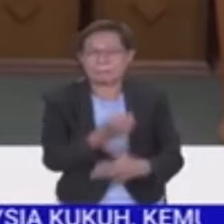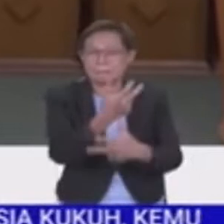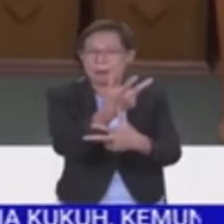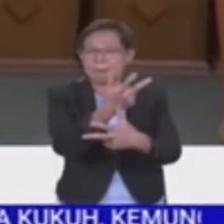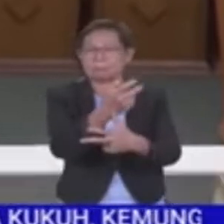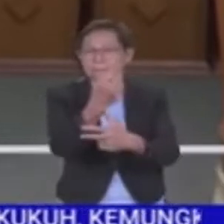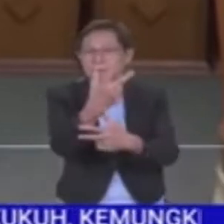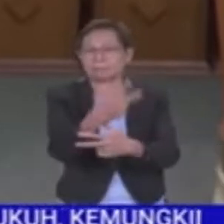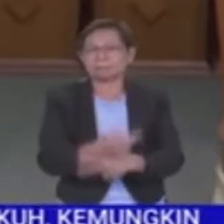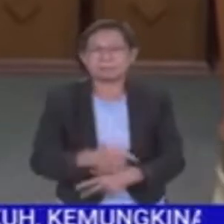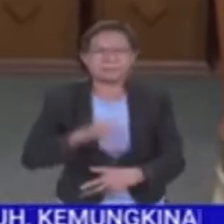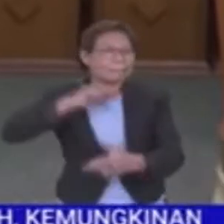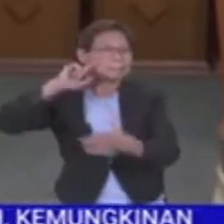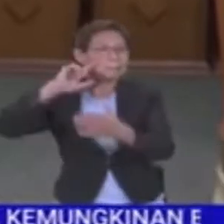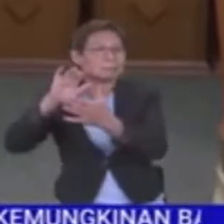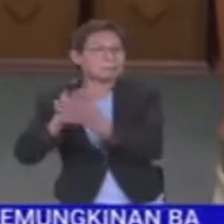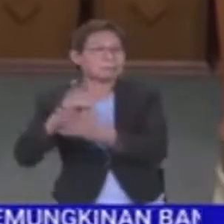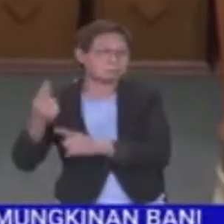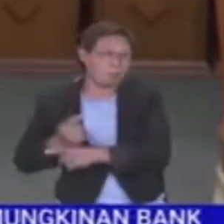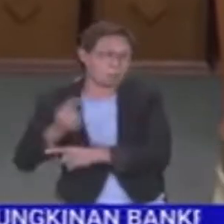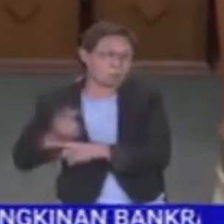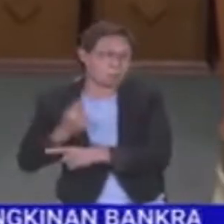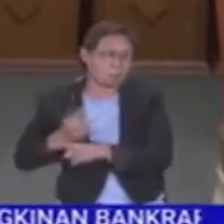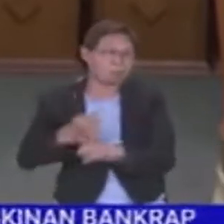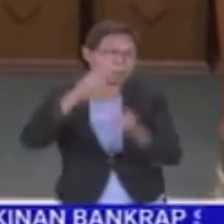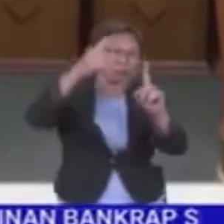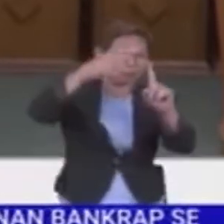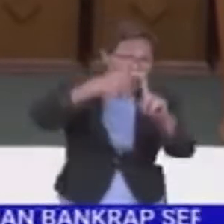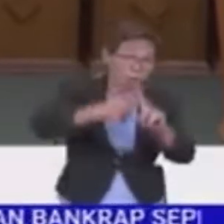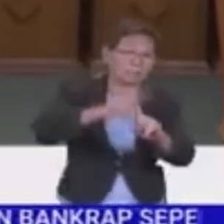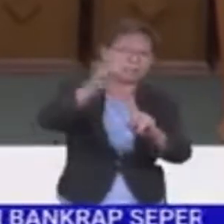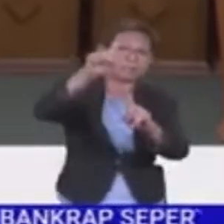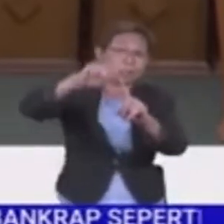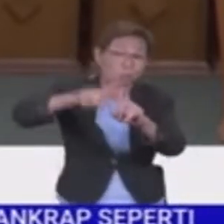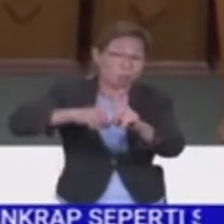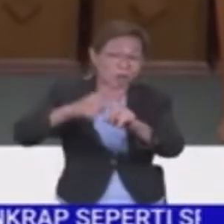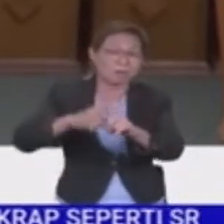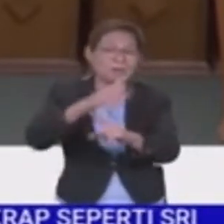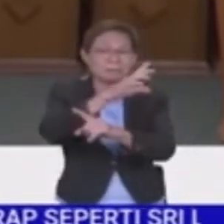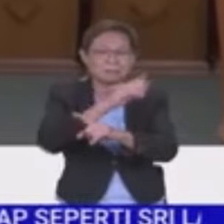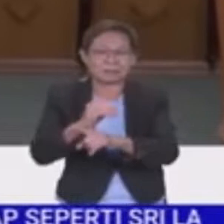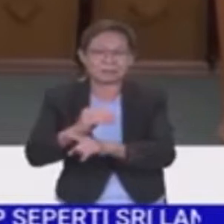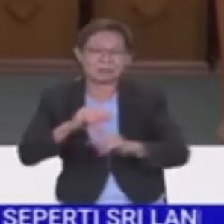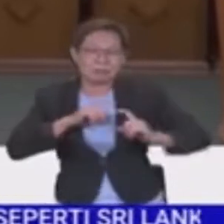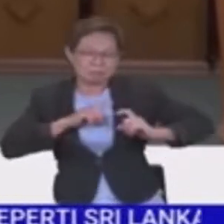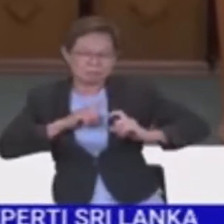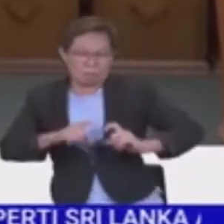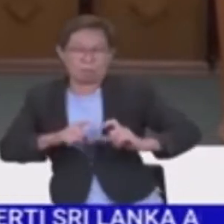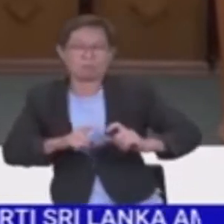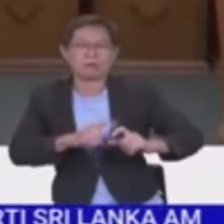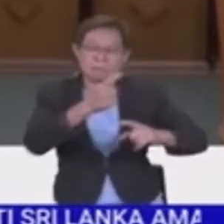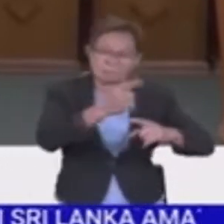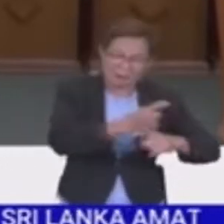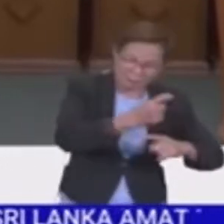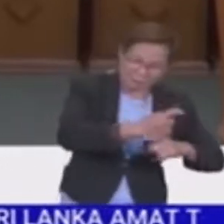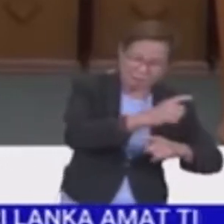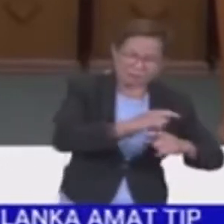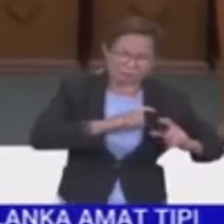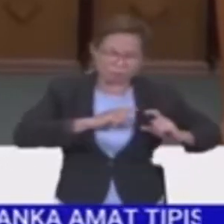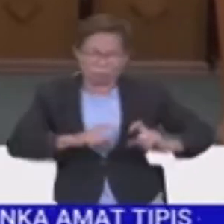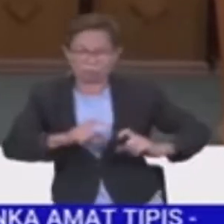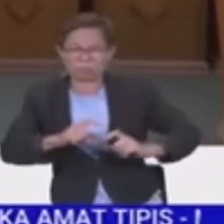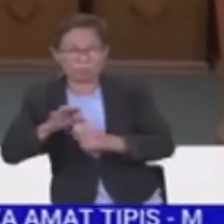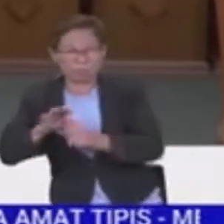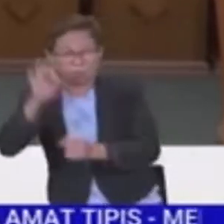dengan latihan yang telah dilalui selama sat bulan beserta dengan komitmen dan sem yang ada